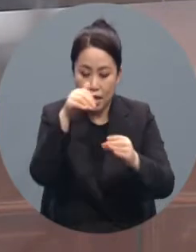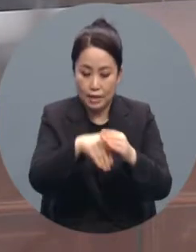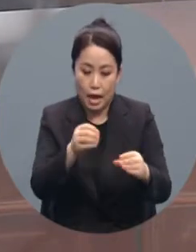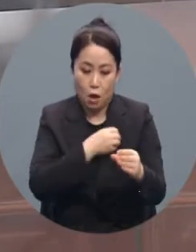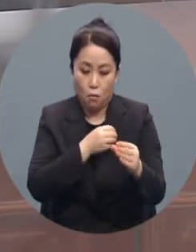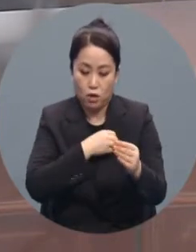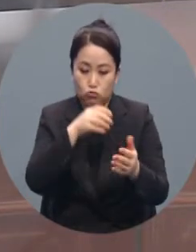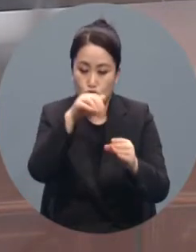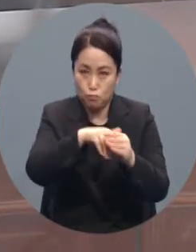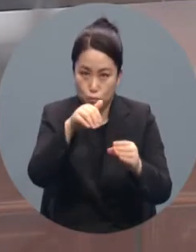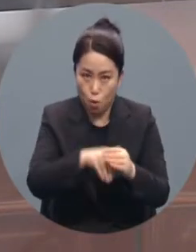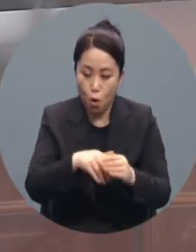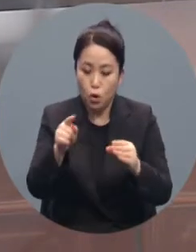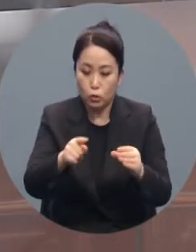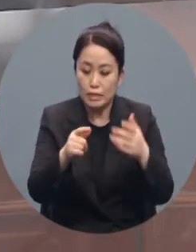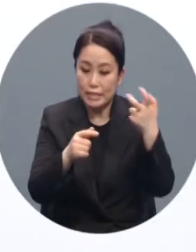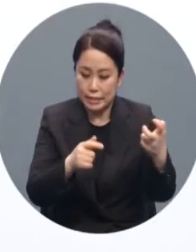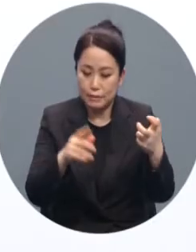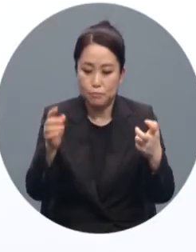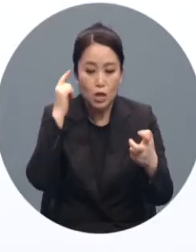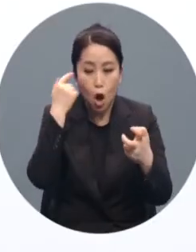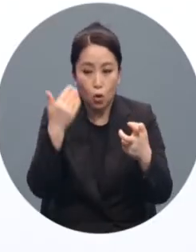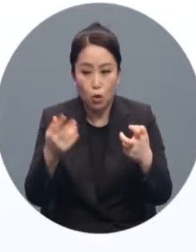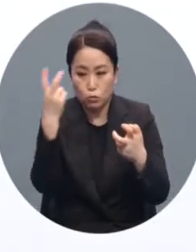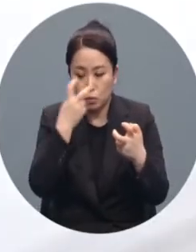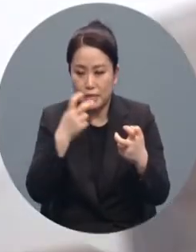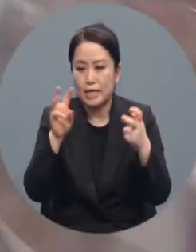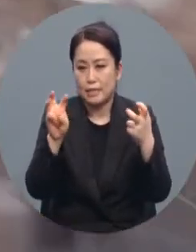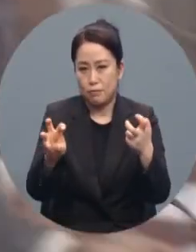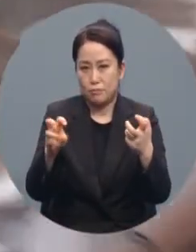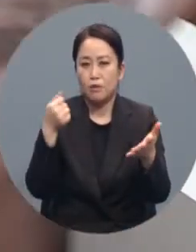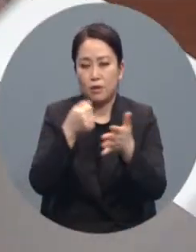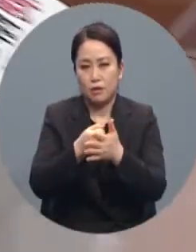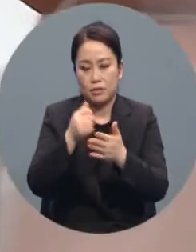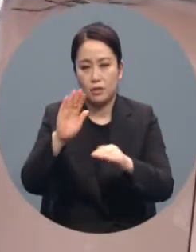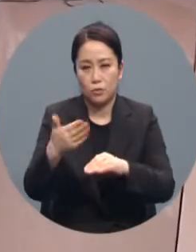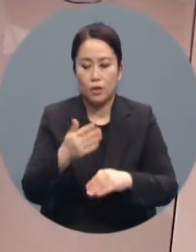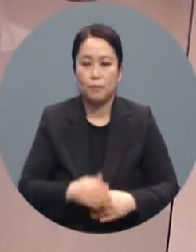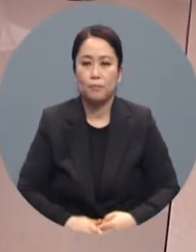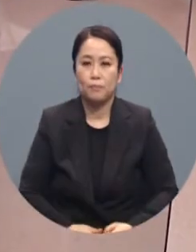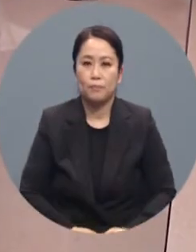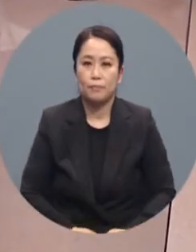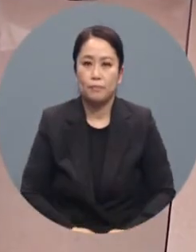70대 30 비율로 선출될 예정입니다. MBC 뉴스 민성빈입니다.